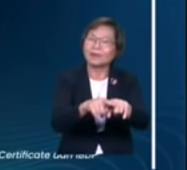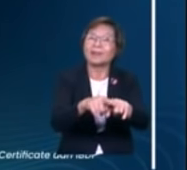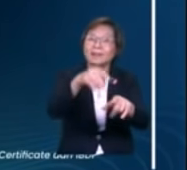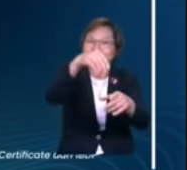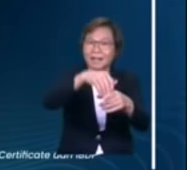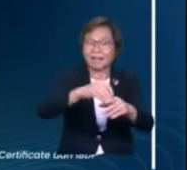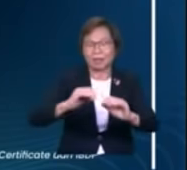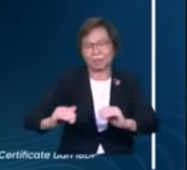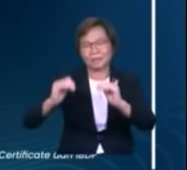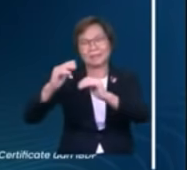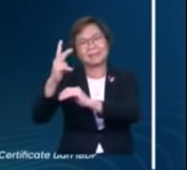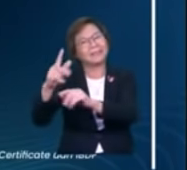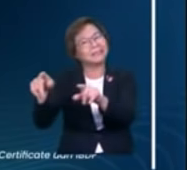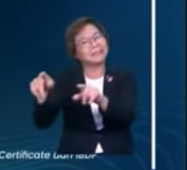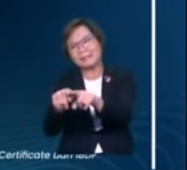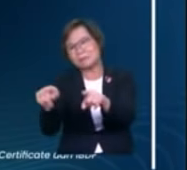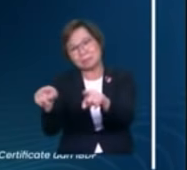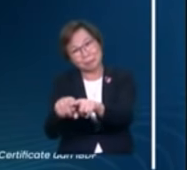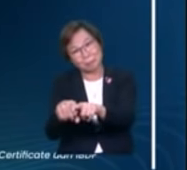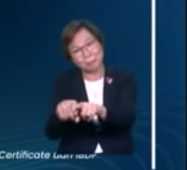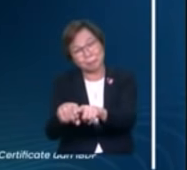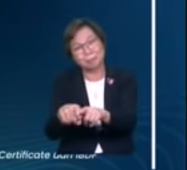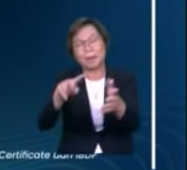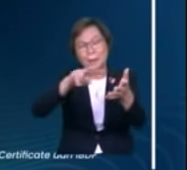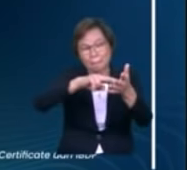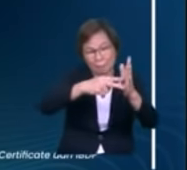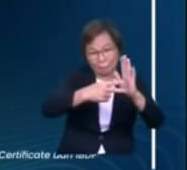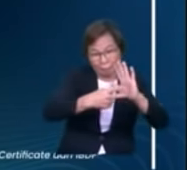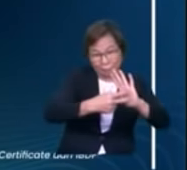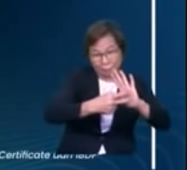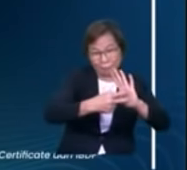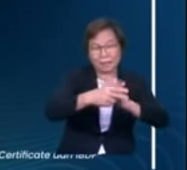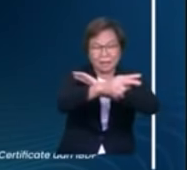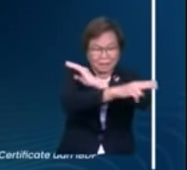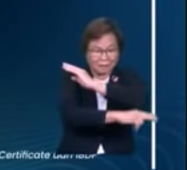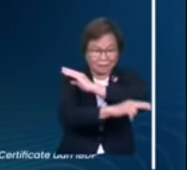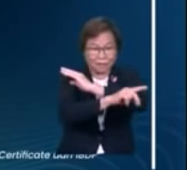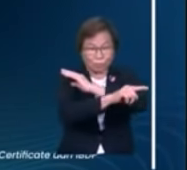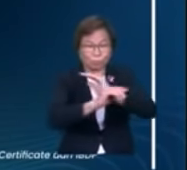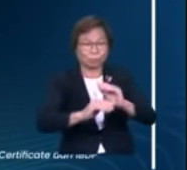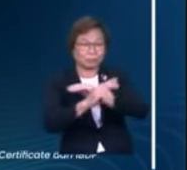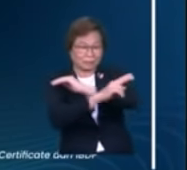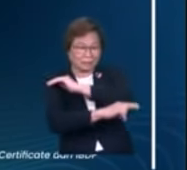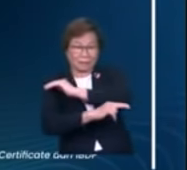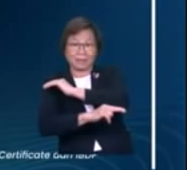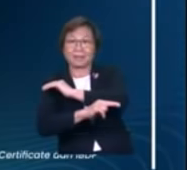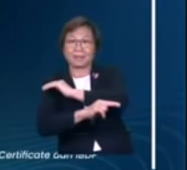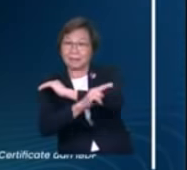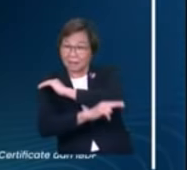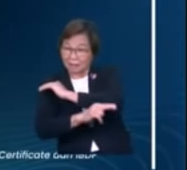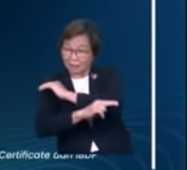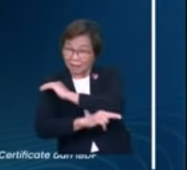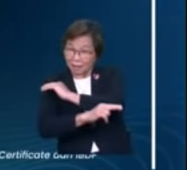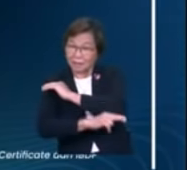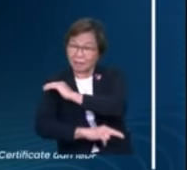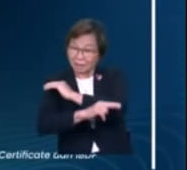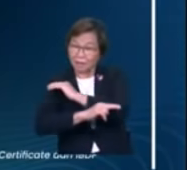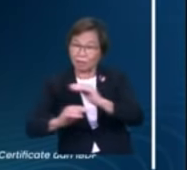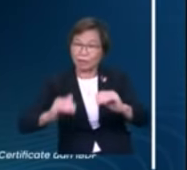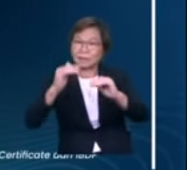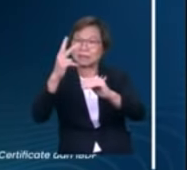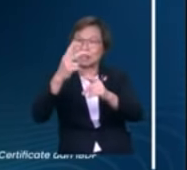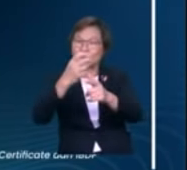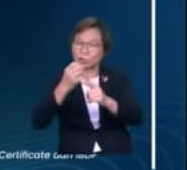dalam fasa 3 flight maknanya kalau negeri itu berada pada fase 3 ke dia berada pada separuh